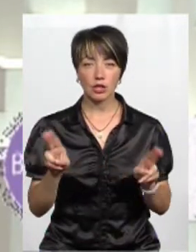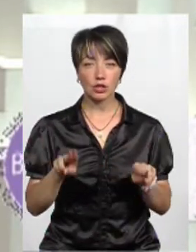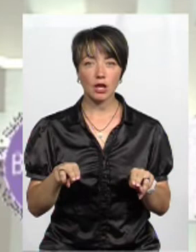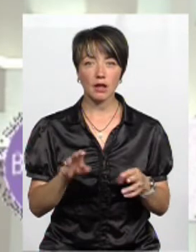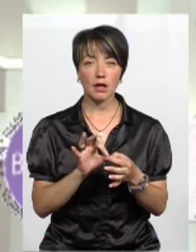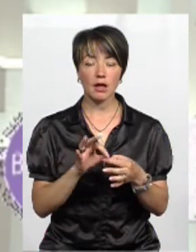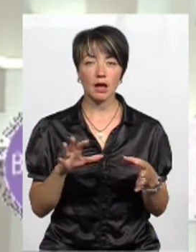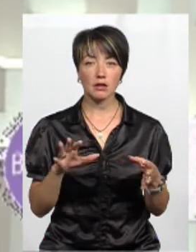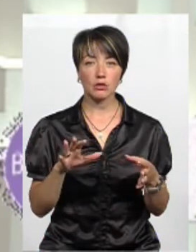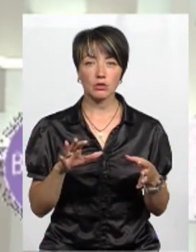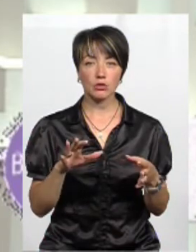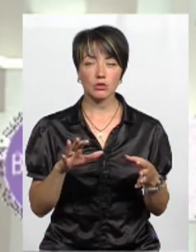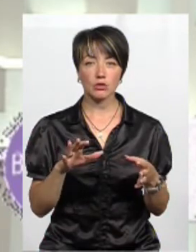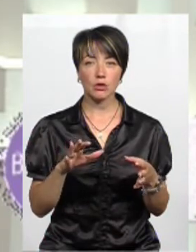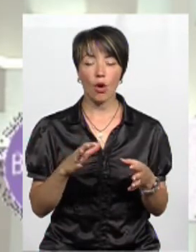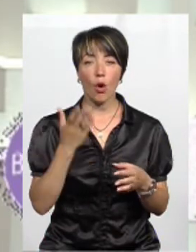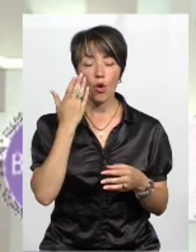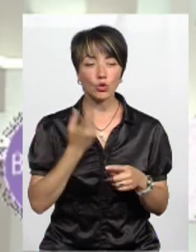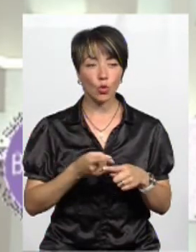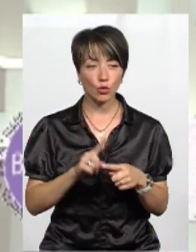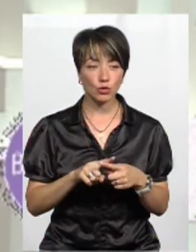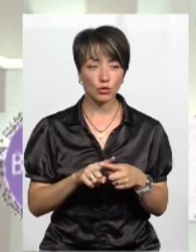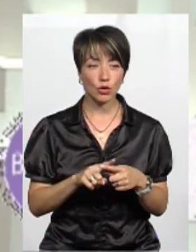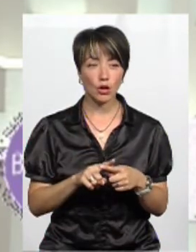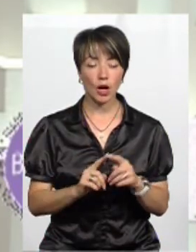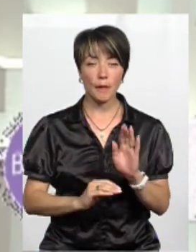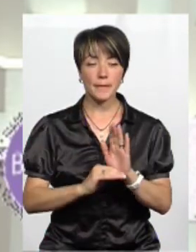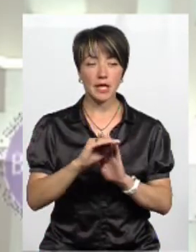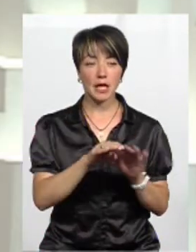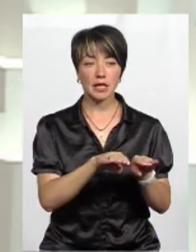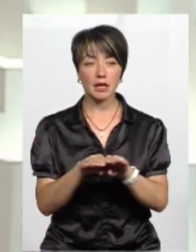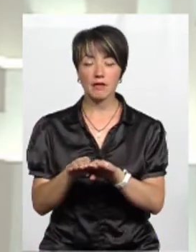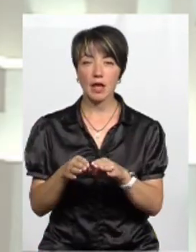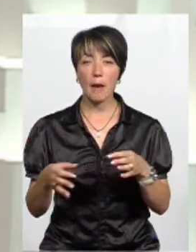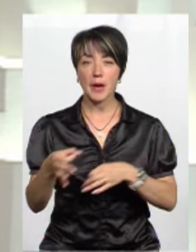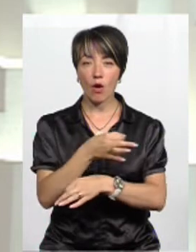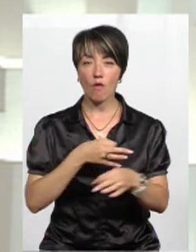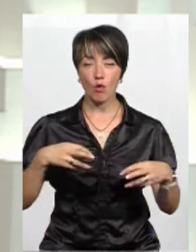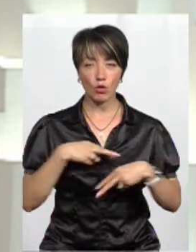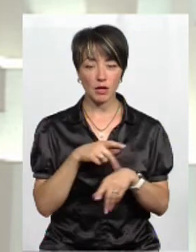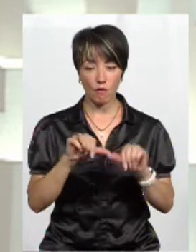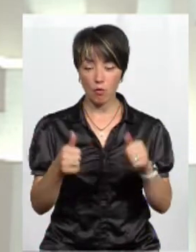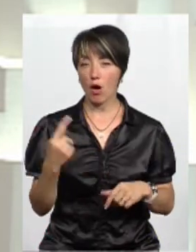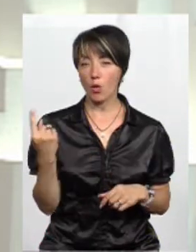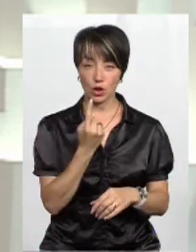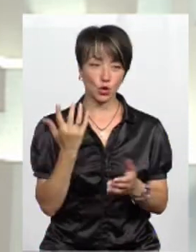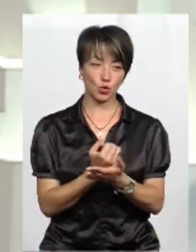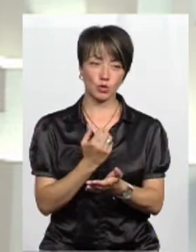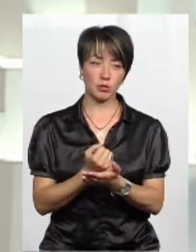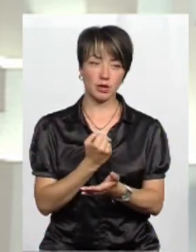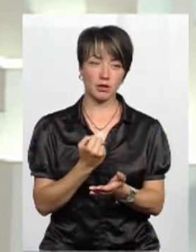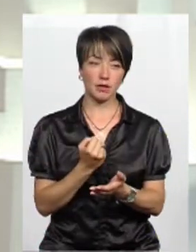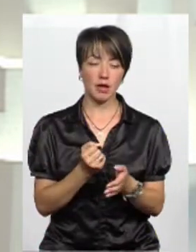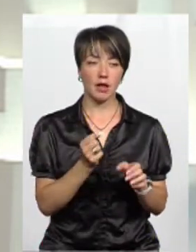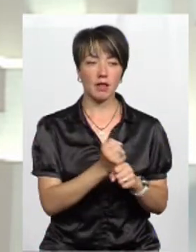лишалася ядерного статусу. Тому підняти рівень переговорів до будапештського формату – це один із успіхів